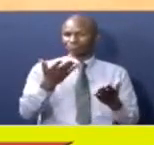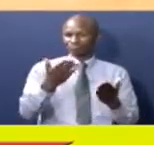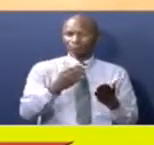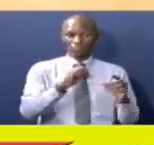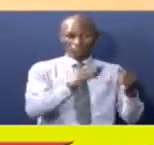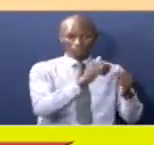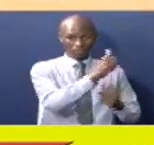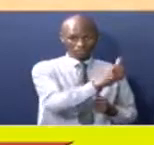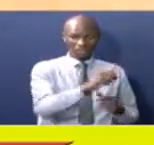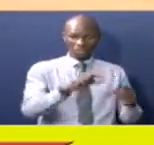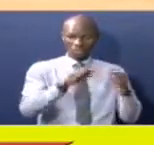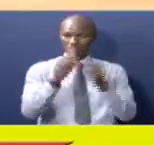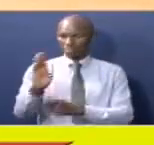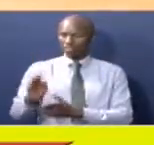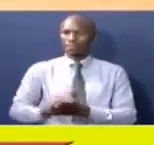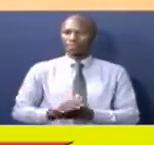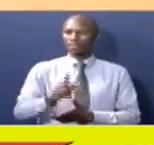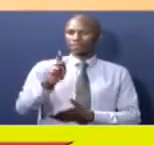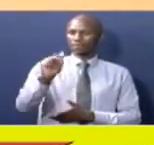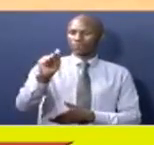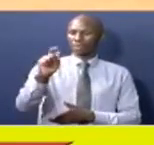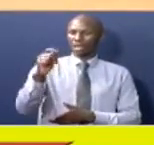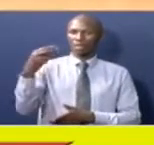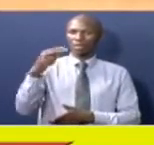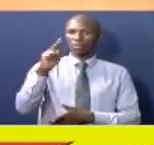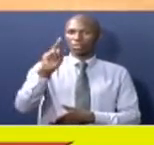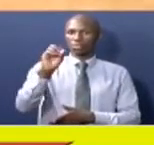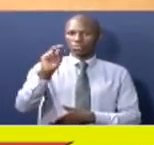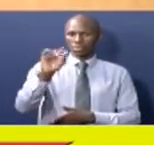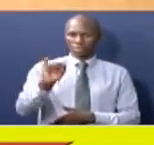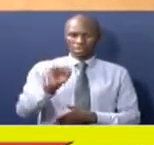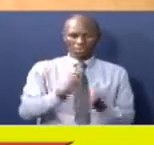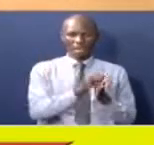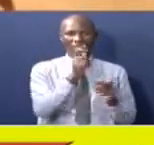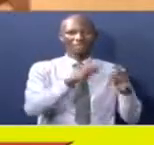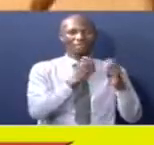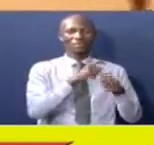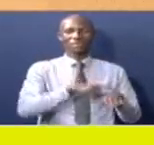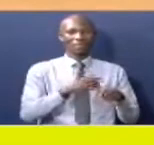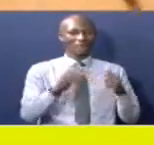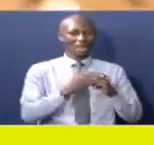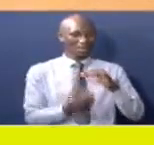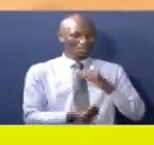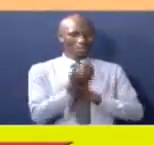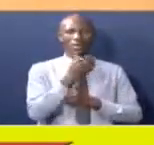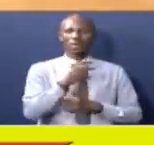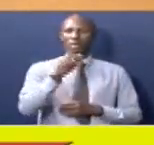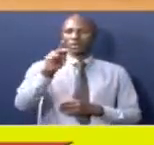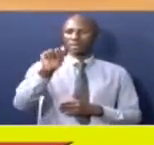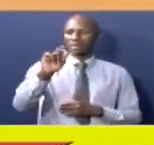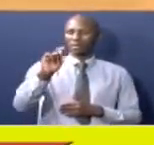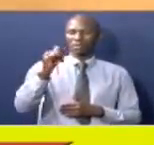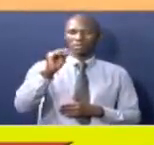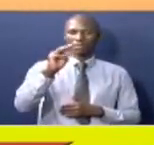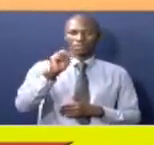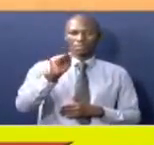A na tuina pool B valaka dhuani Starlet maikuitha maikuma na kawani Starlet mwendoni wasa itatusia kwa cha Kidhimani Starlet maitha